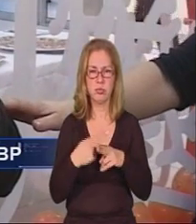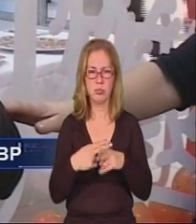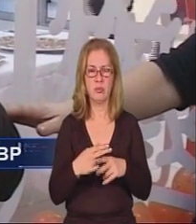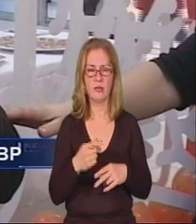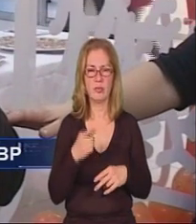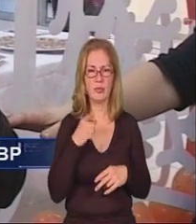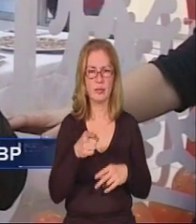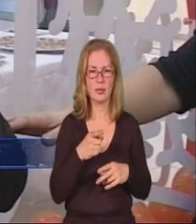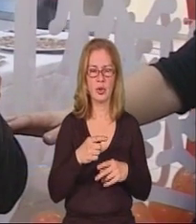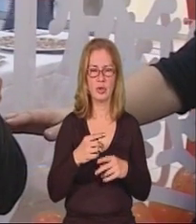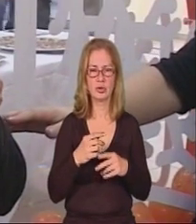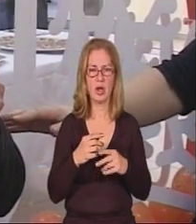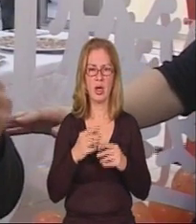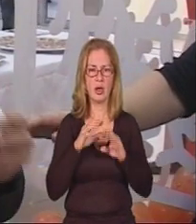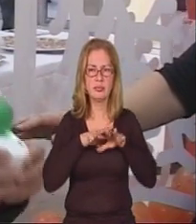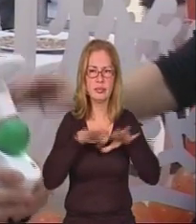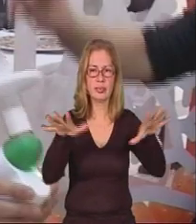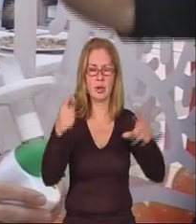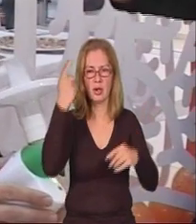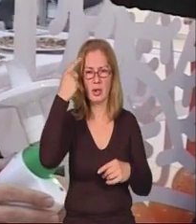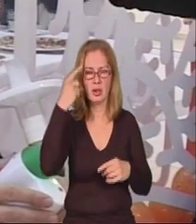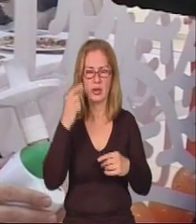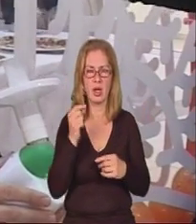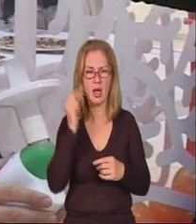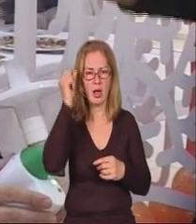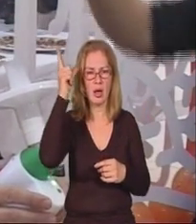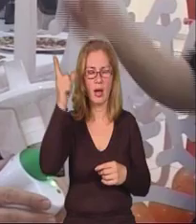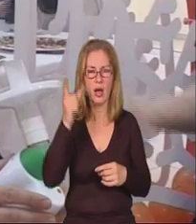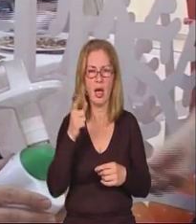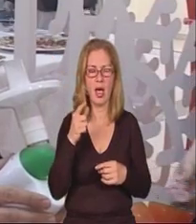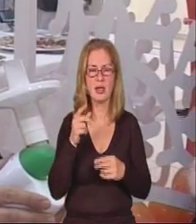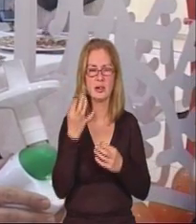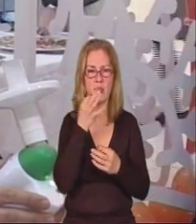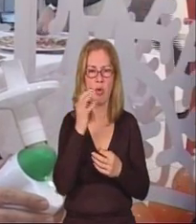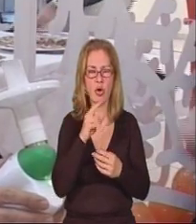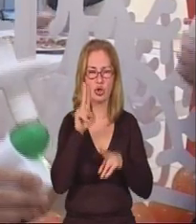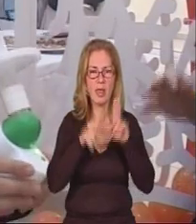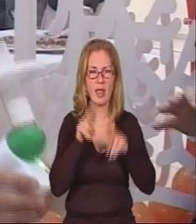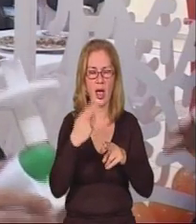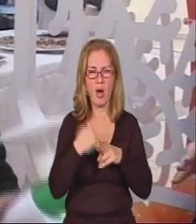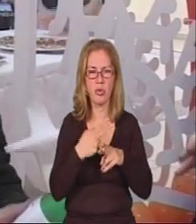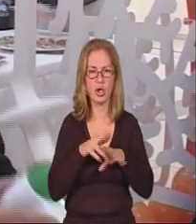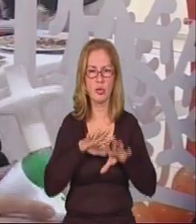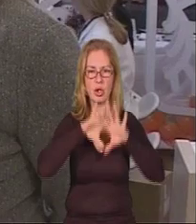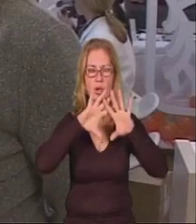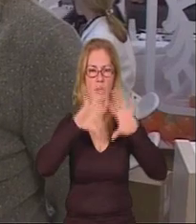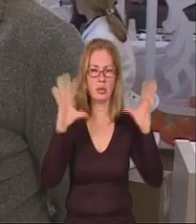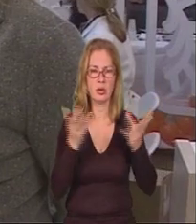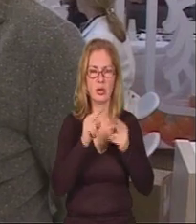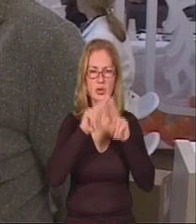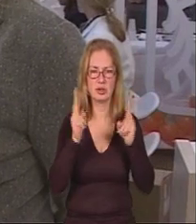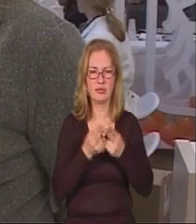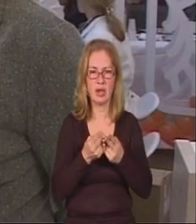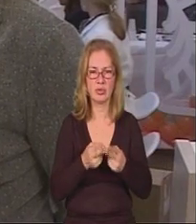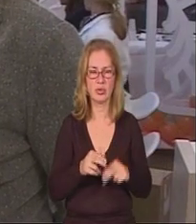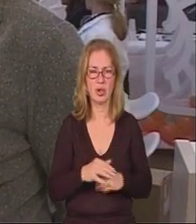godine. Cilj obeležavanja je da se podigne svest o hroničnoj opstruktivnoj bolesti pluća i da se poboljša nega obolelih širom sveta. Također